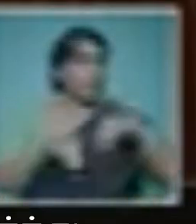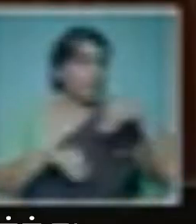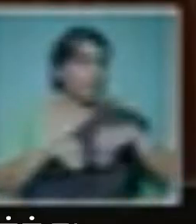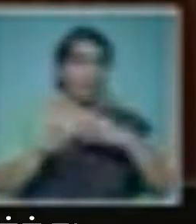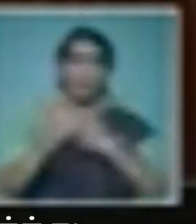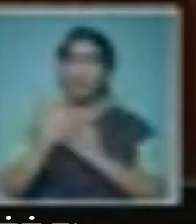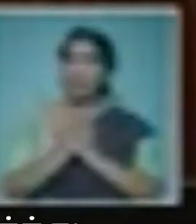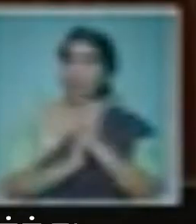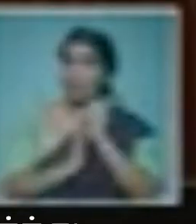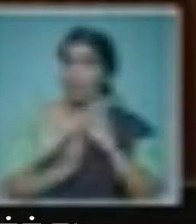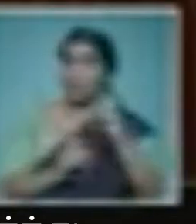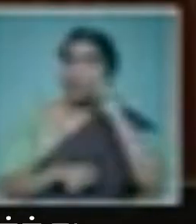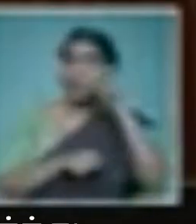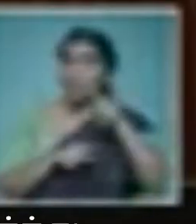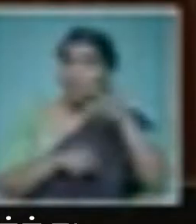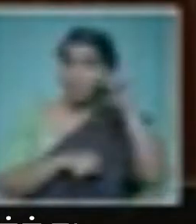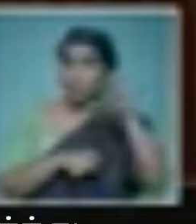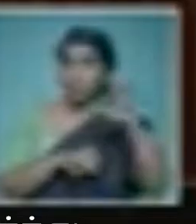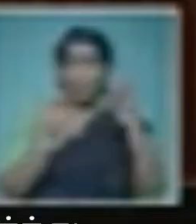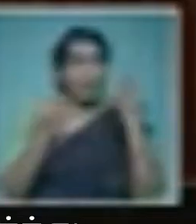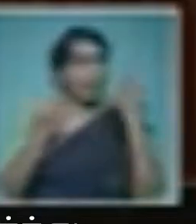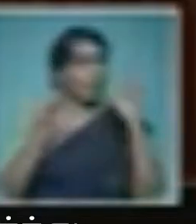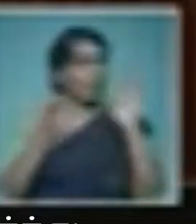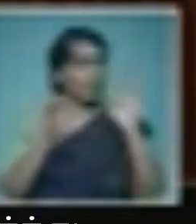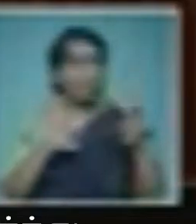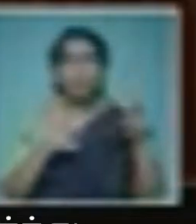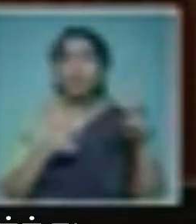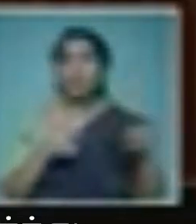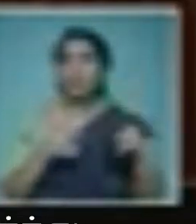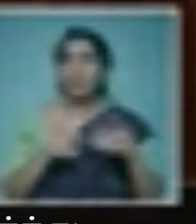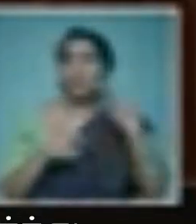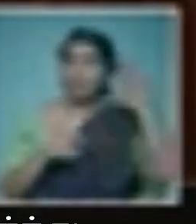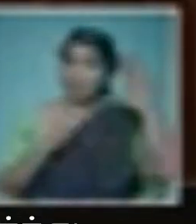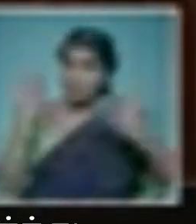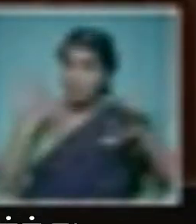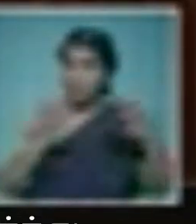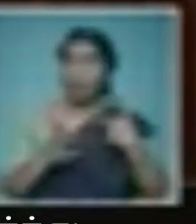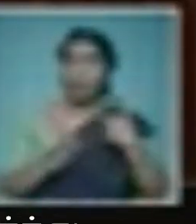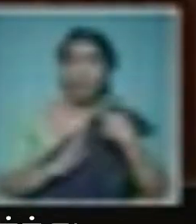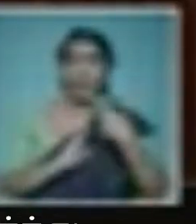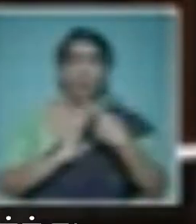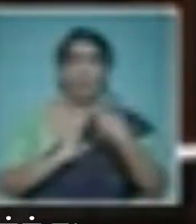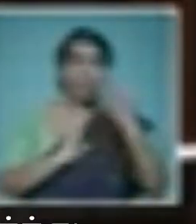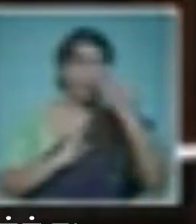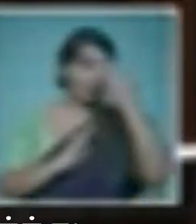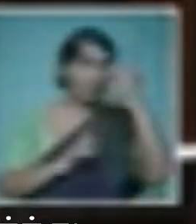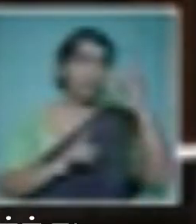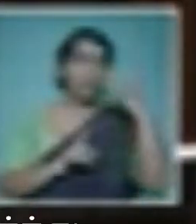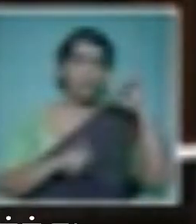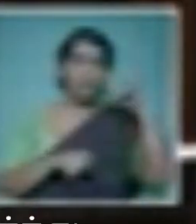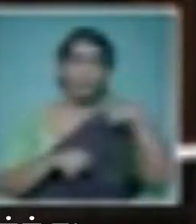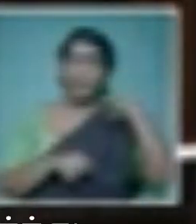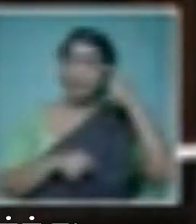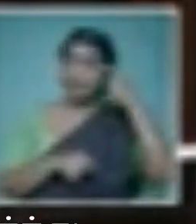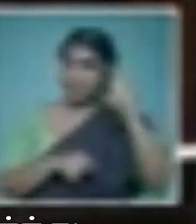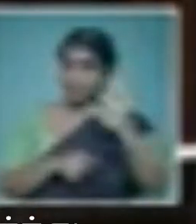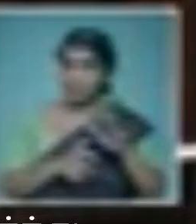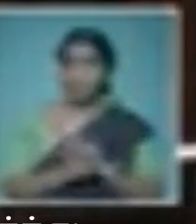විදුදලේකාහවම් පෝරාඩි මරණිත වීරචාවඩෙන්ද එංගලුඩිය මාවීරරලේ ඉන්ද ඉඩතේ නා නිනේවි කුර වෙන්නම්. උන්මේලේ